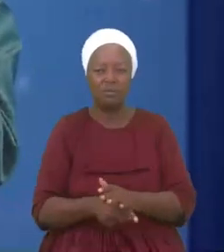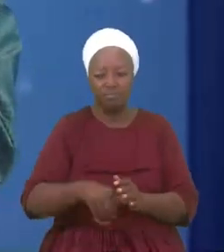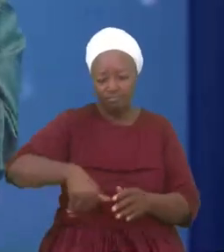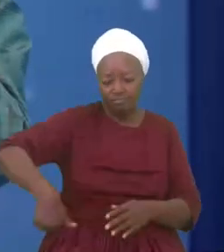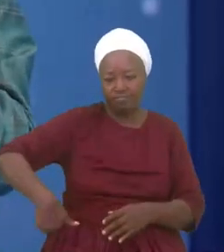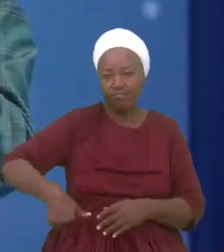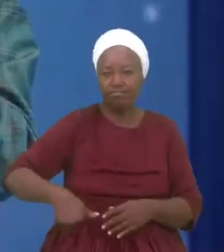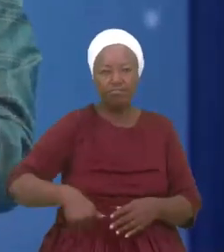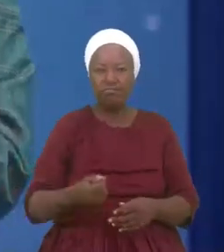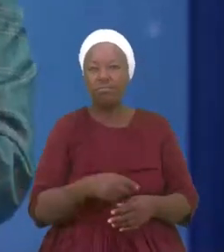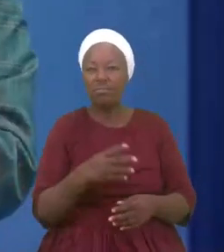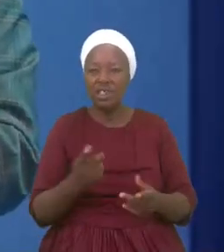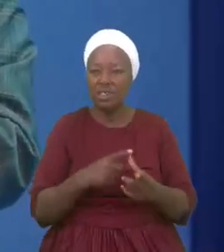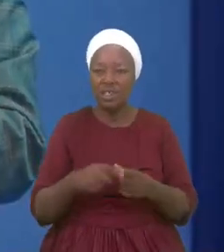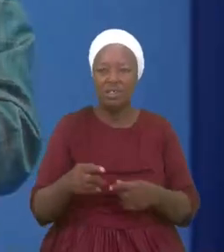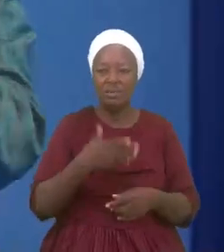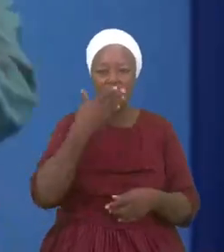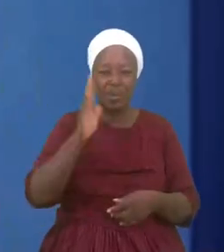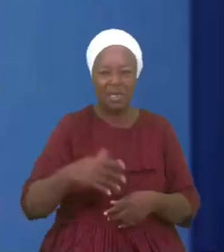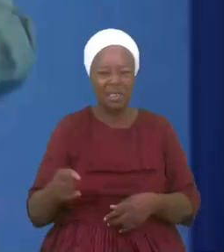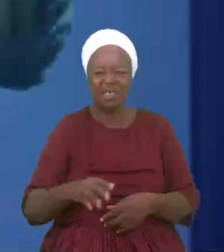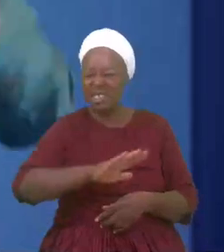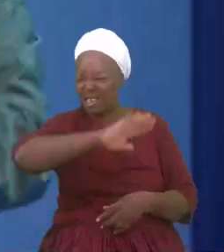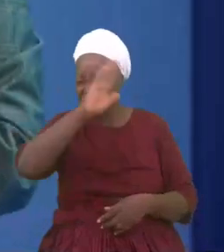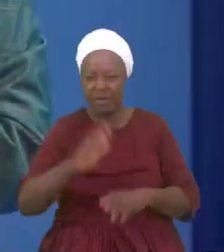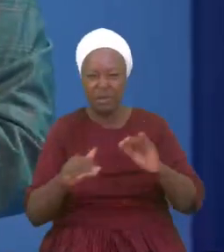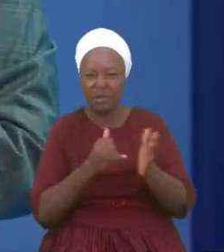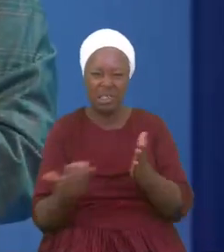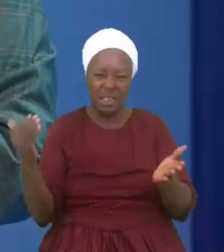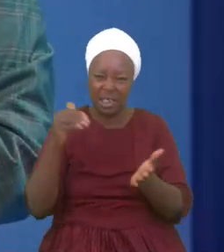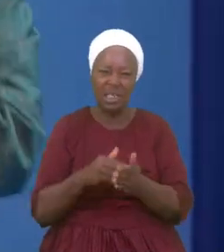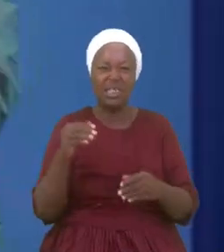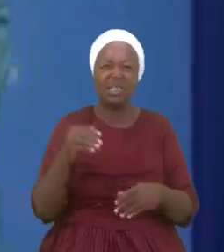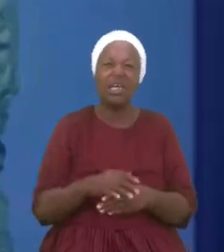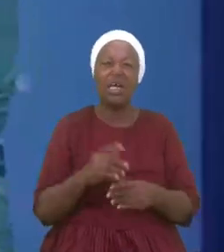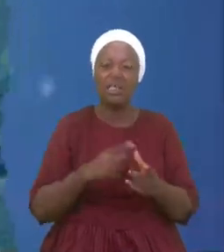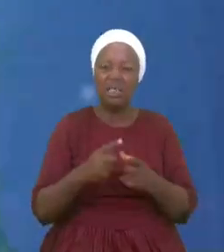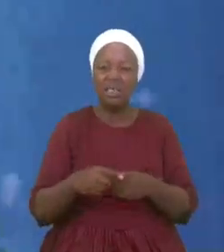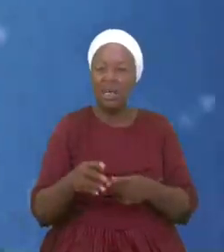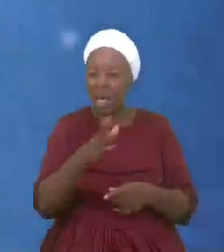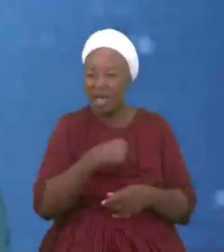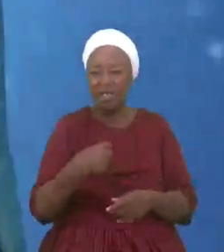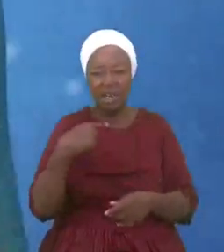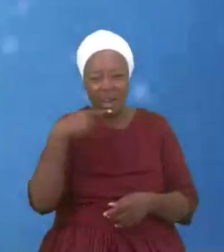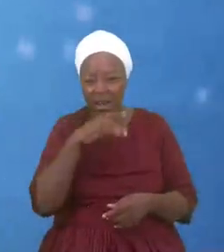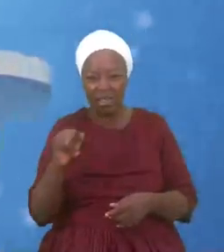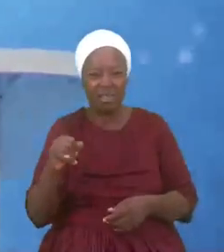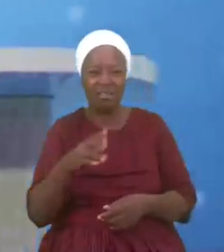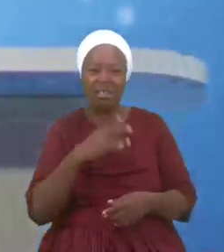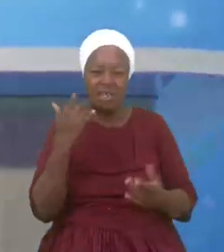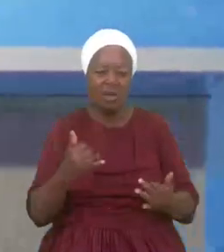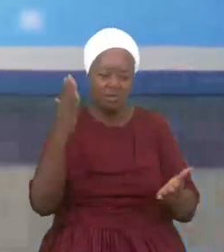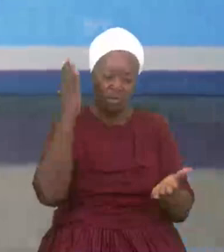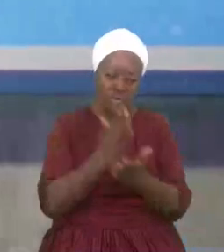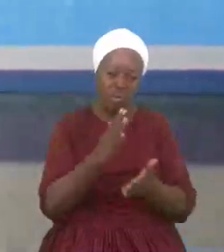et qui selon la droiture qui méprise un gain à qui pas extorsion la